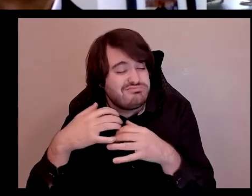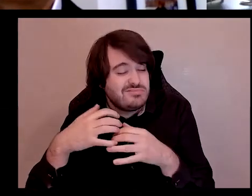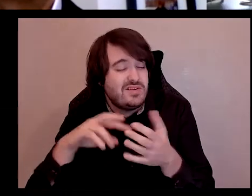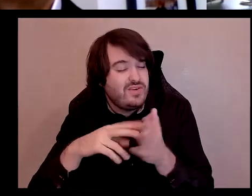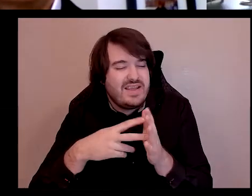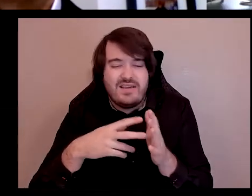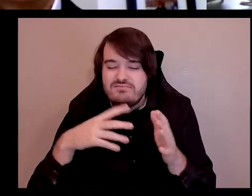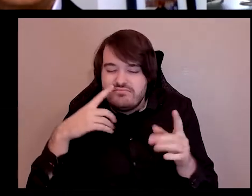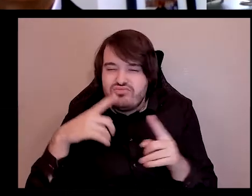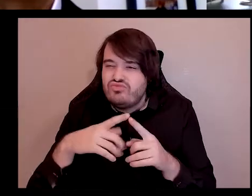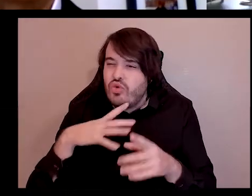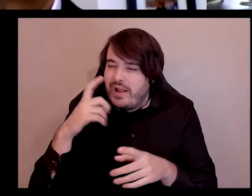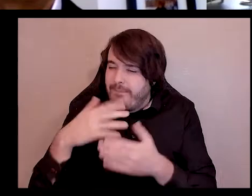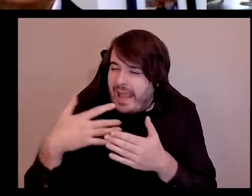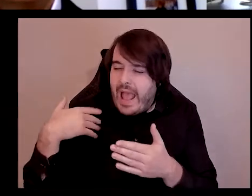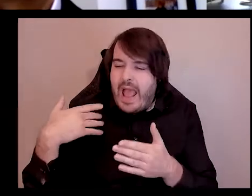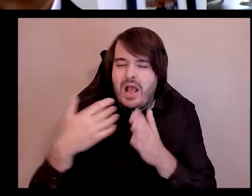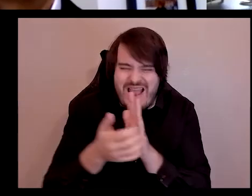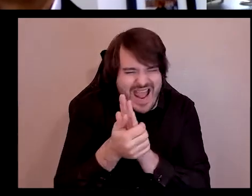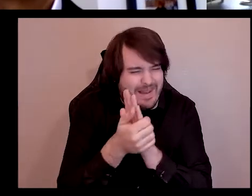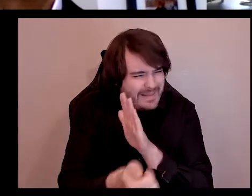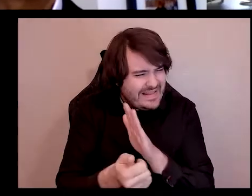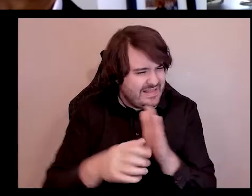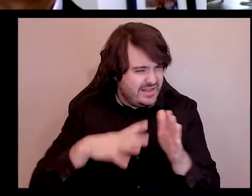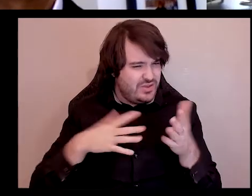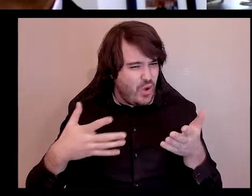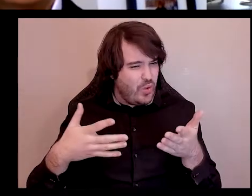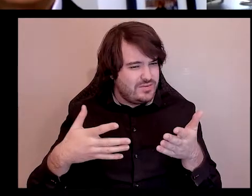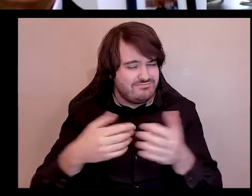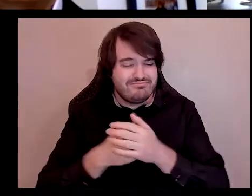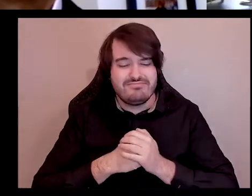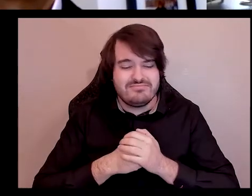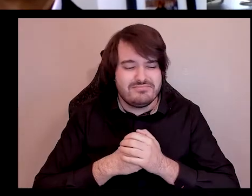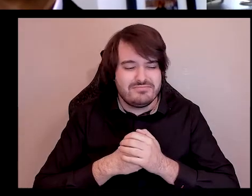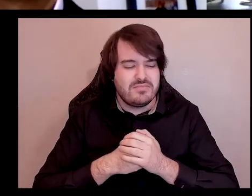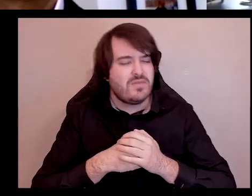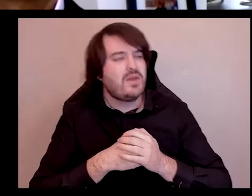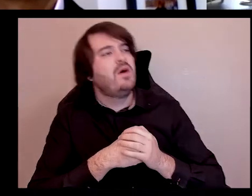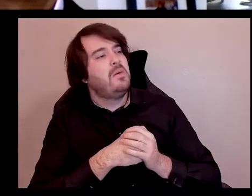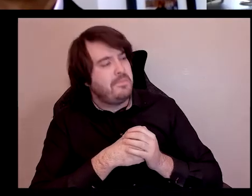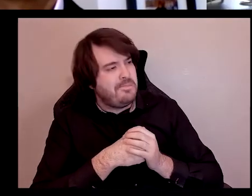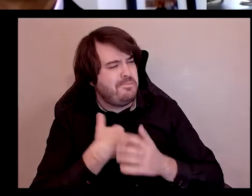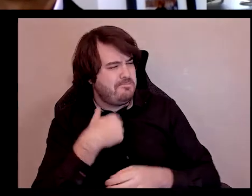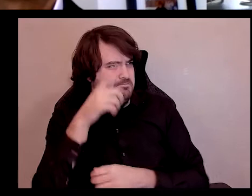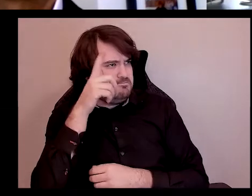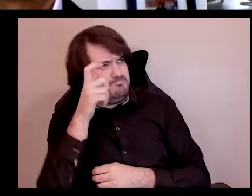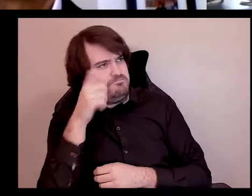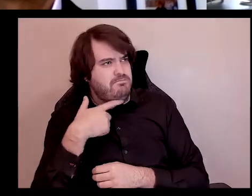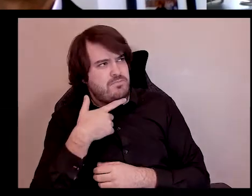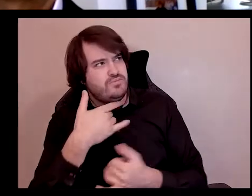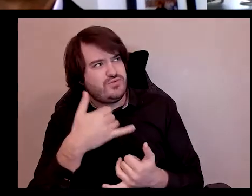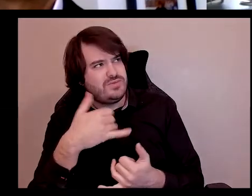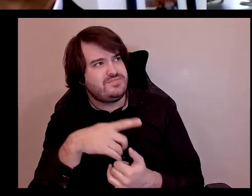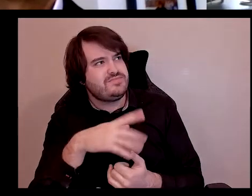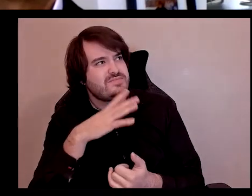il y a quand même un bagage, une expérience, j'oserais dire même une expertise. Je me pose la question